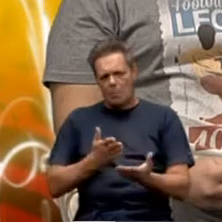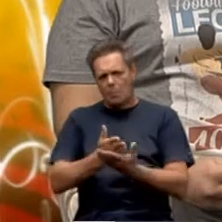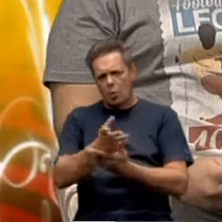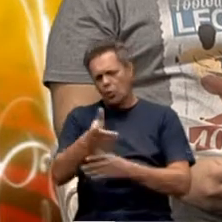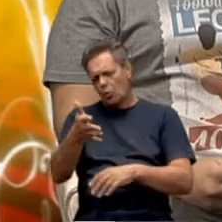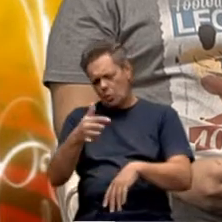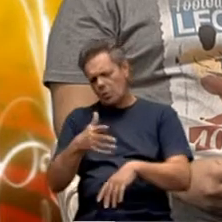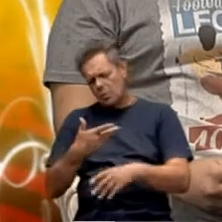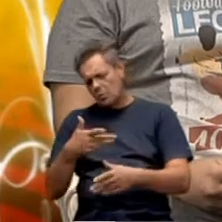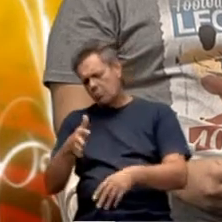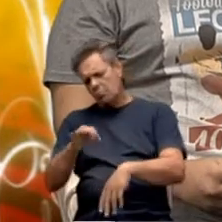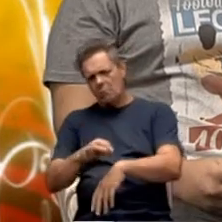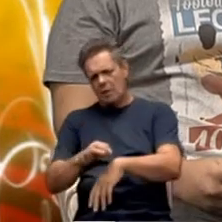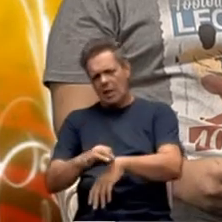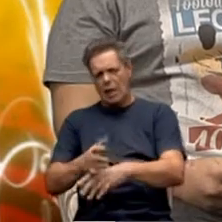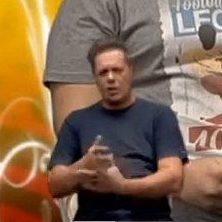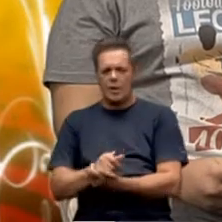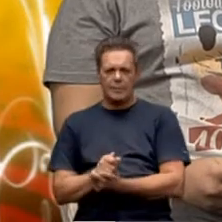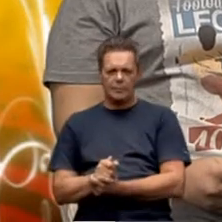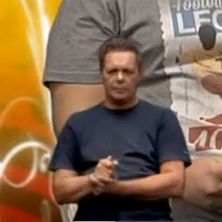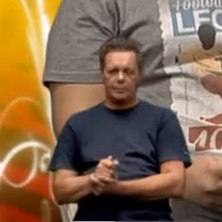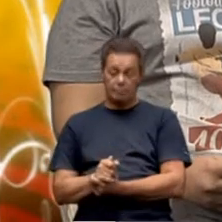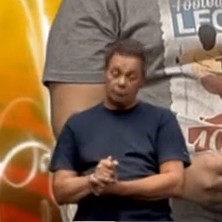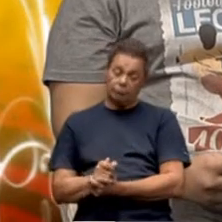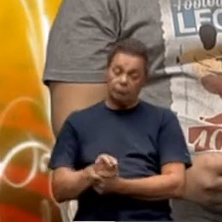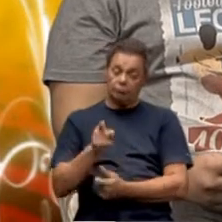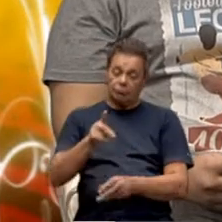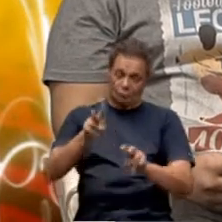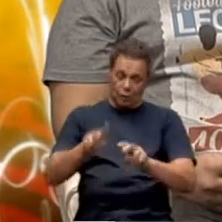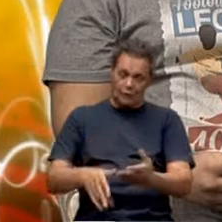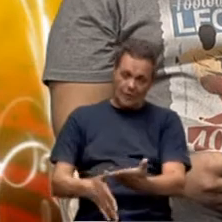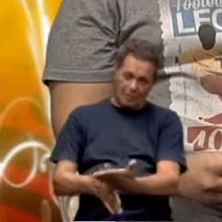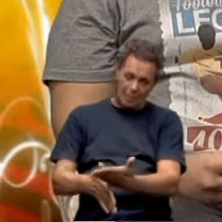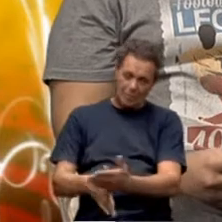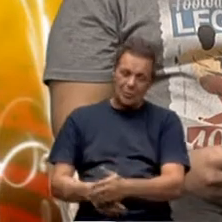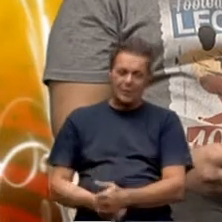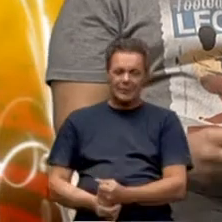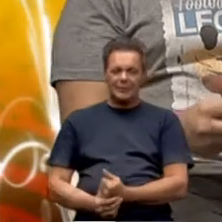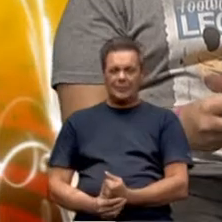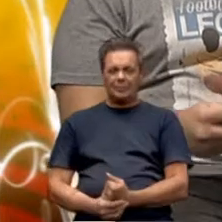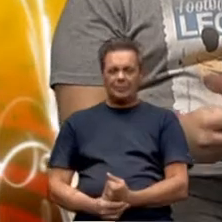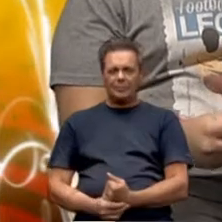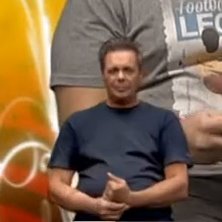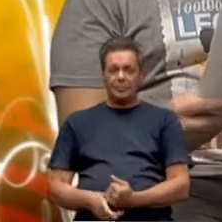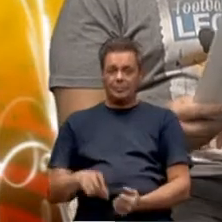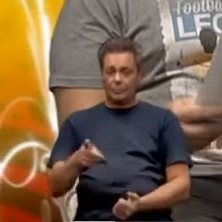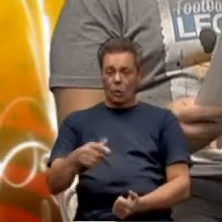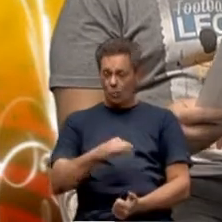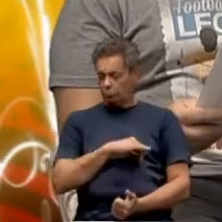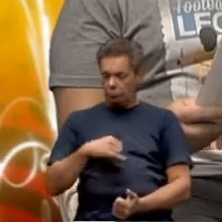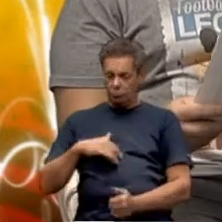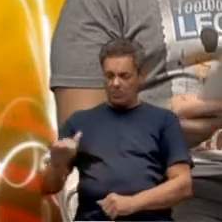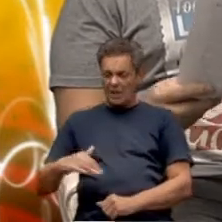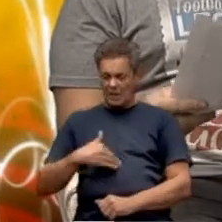liječenje. Točno. Tako je. To je to mentor. Kroz neko druženje i... To saznanje djetetu da ima